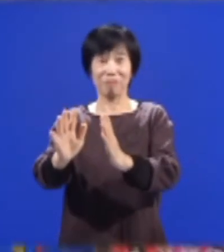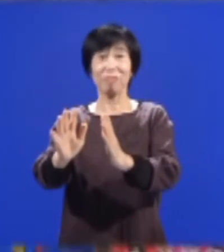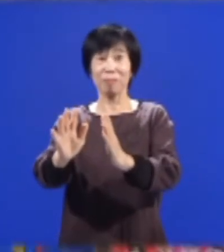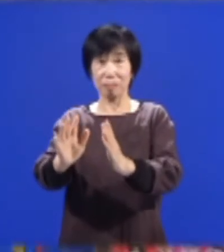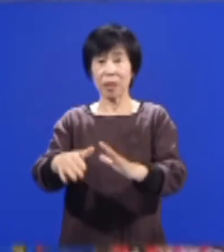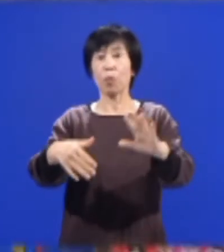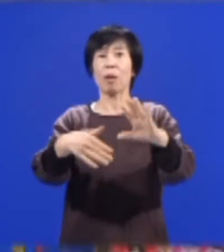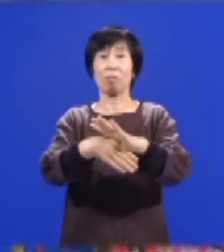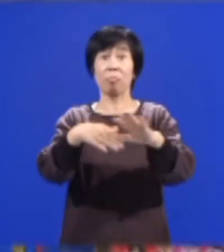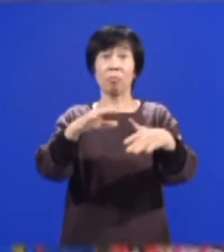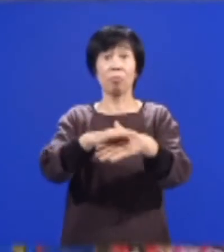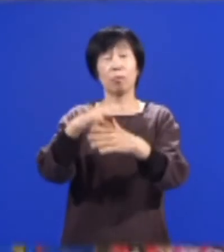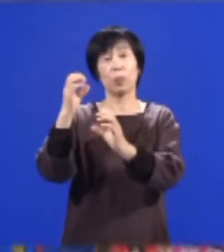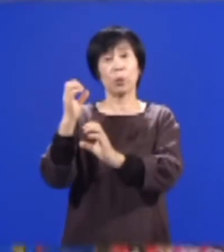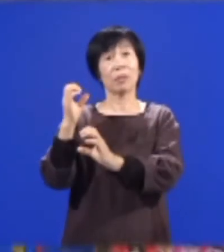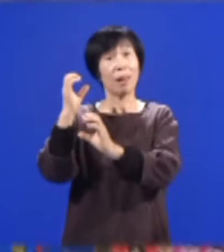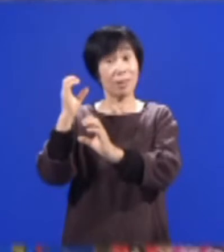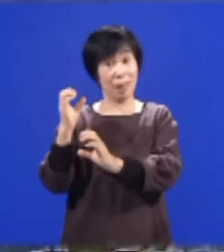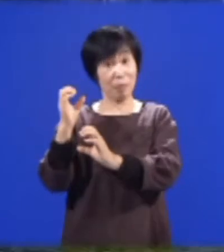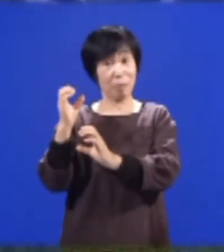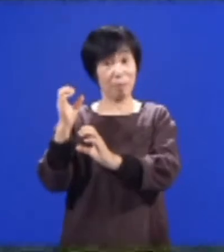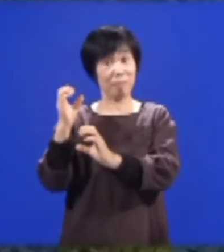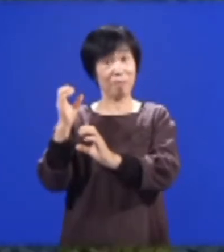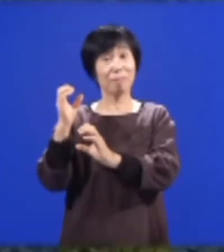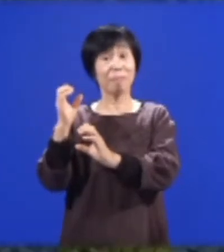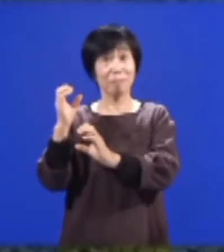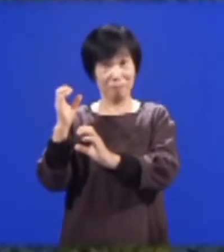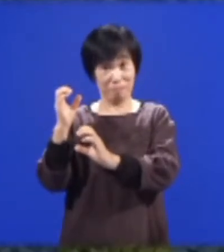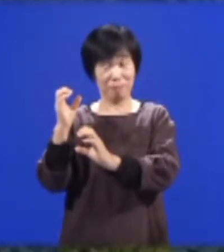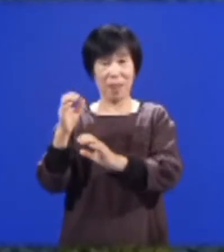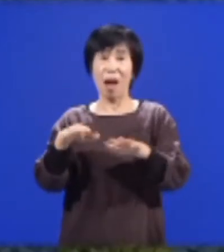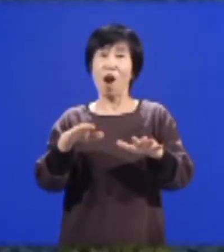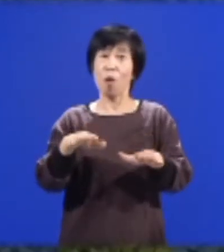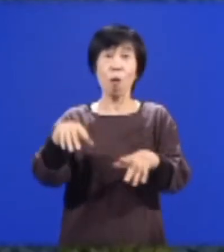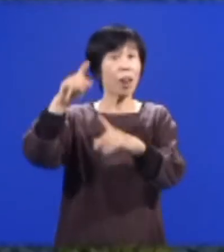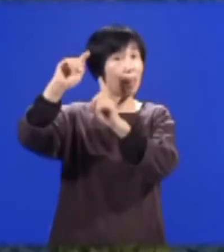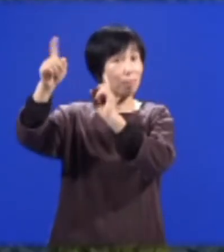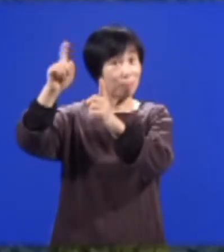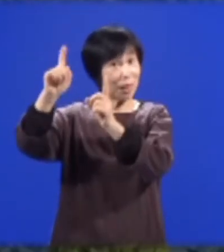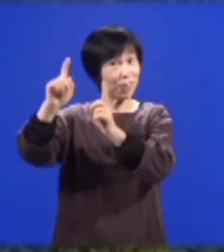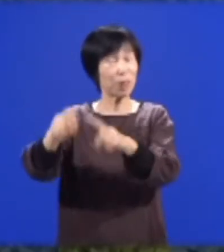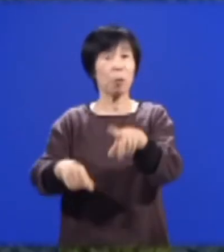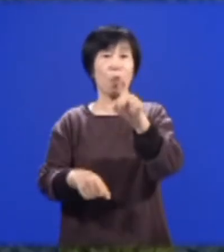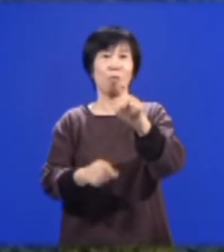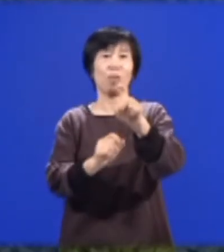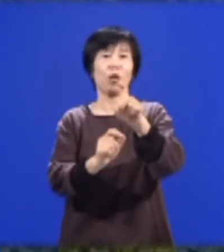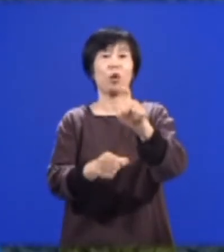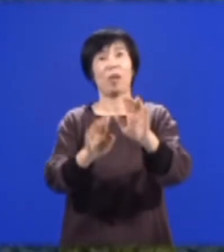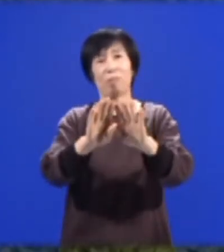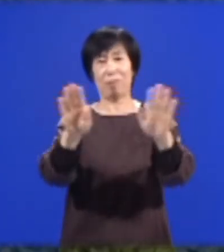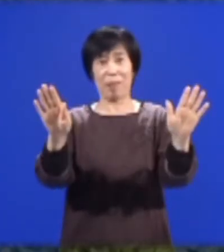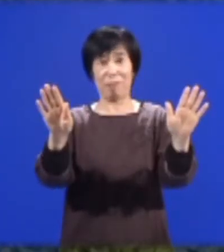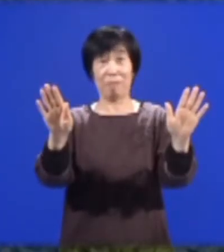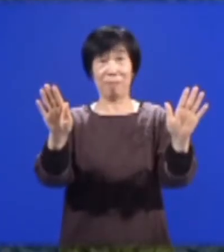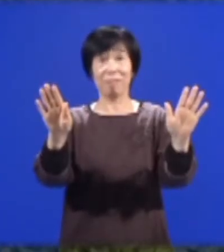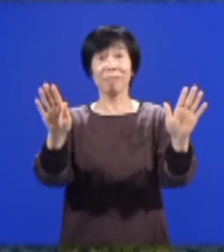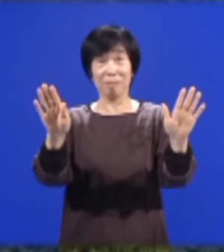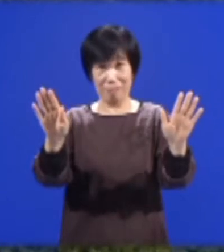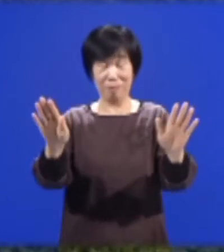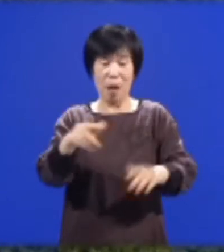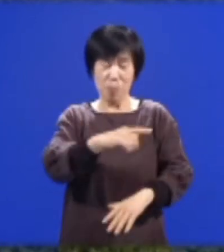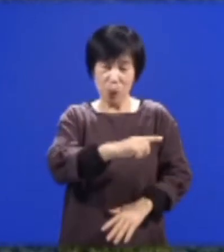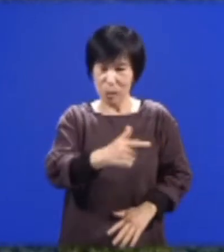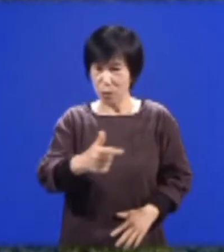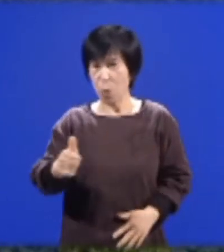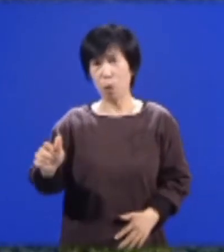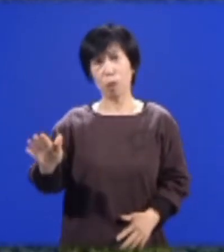動などの発表の場になる文化祭、そして今回のイベントも10月、もう一つ一つ挙